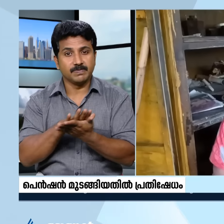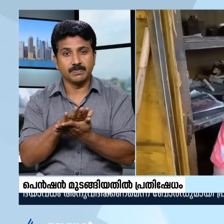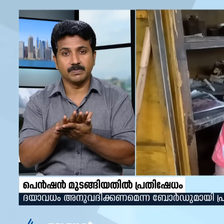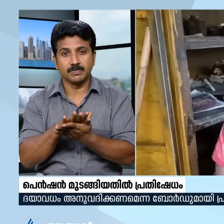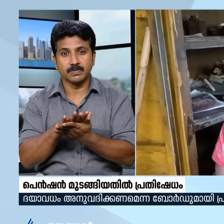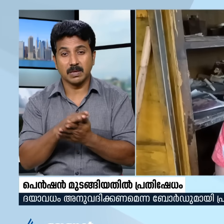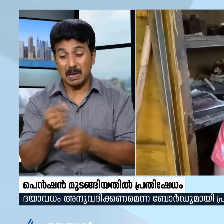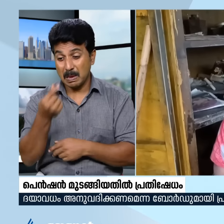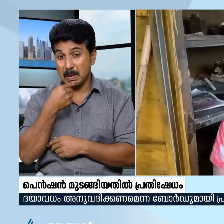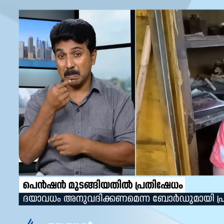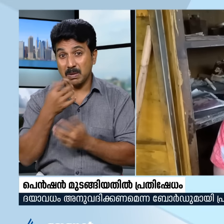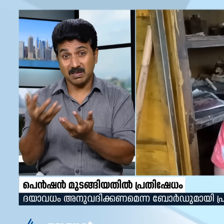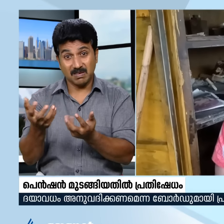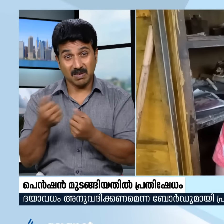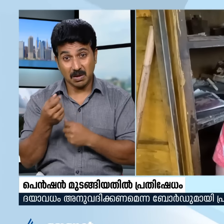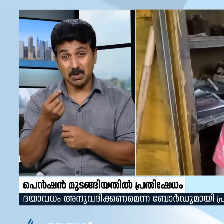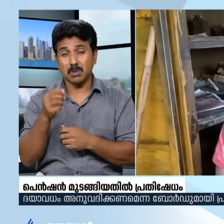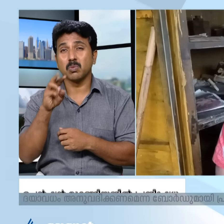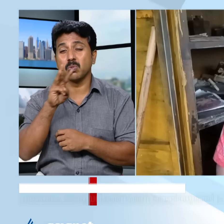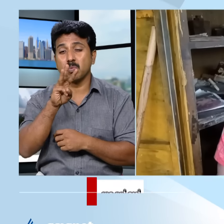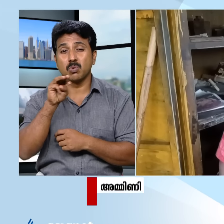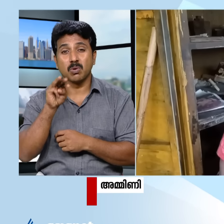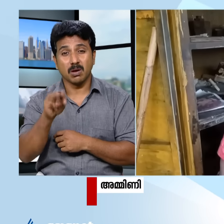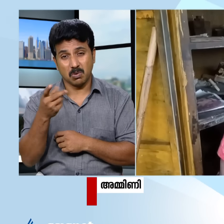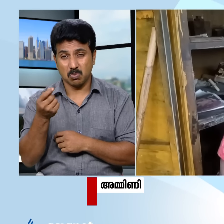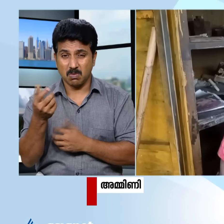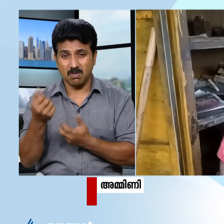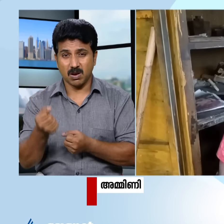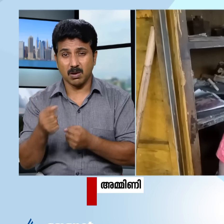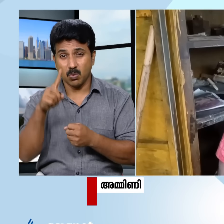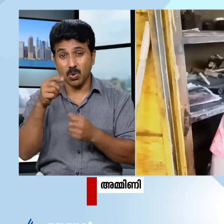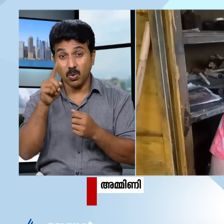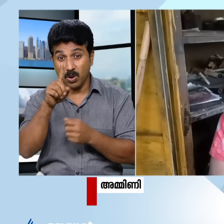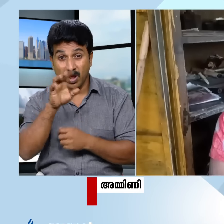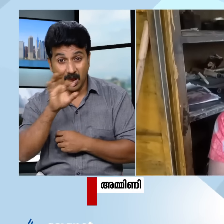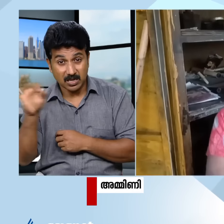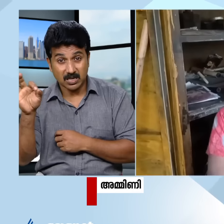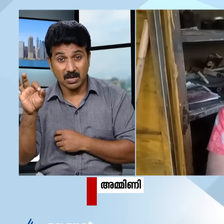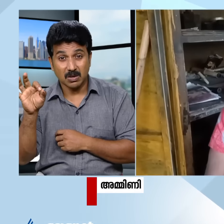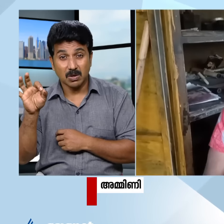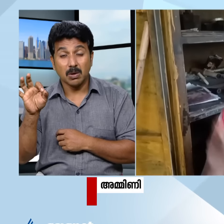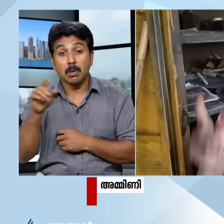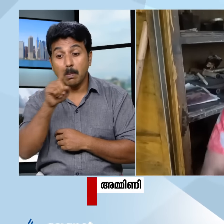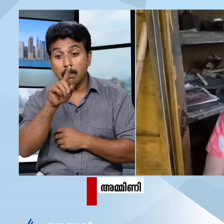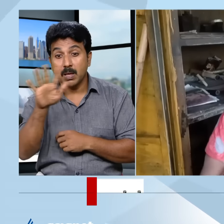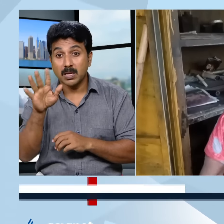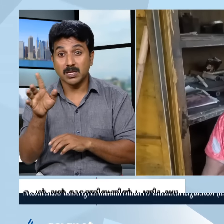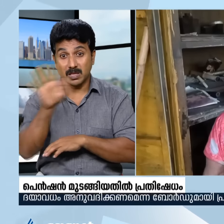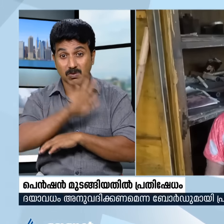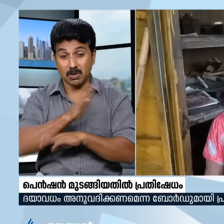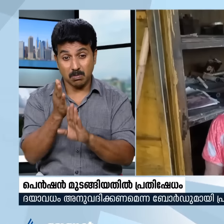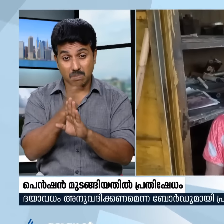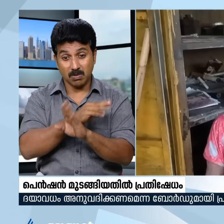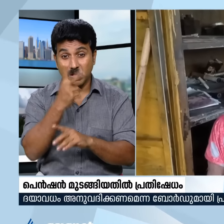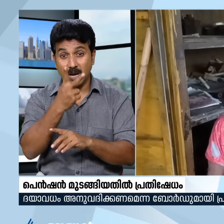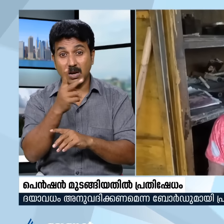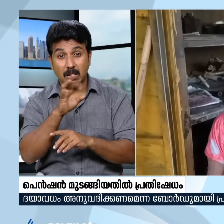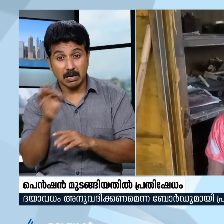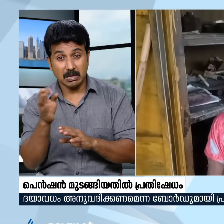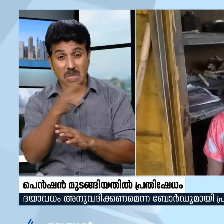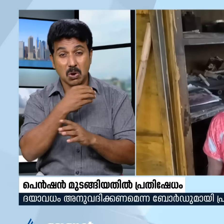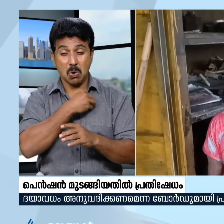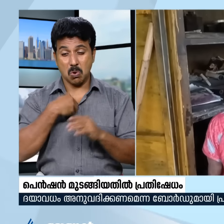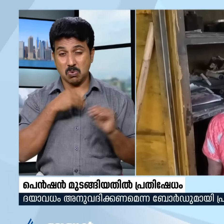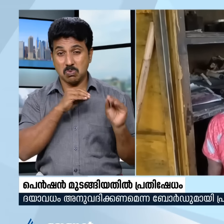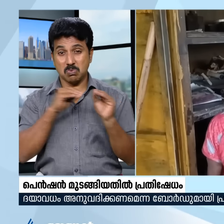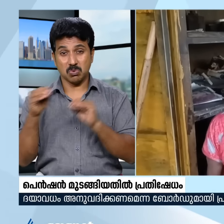മരുന്ന് മേടിക്കാൻ പോണേ എനിക്ക് 10-30,000 രൂപ വേണം ഒരു മാസം. ഒരു മാസം അല്ല, ഒരാഴ്ചയില്. 15 ദിവസം മുമ്പേ പോയി, 2 ആഴ്ച കിടന്നിച്ചോ വന്നെ.